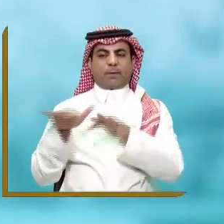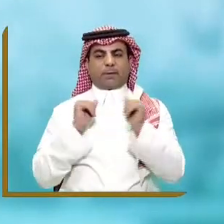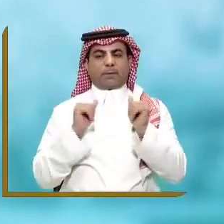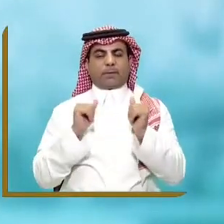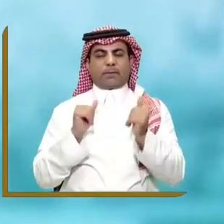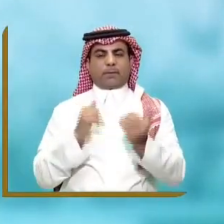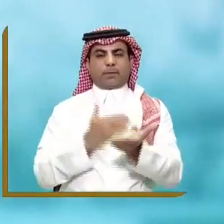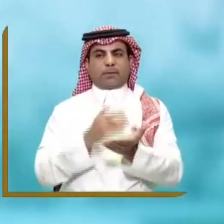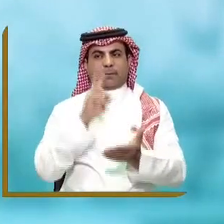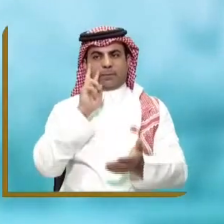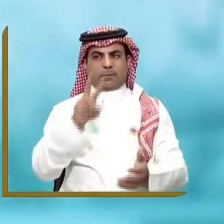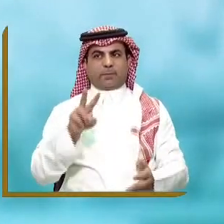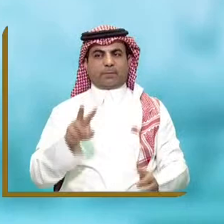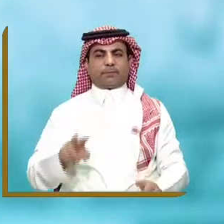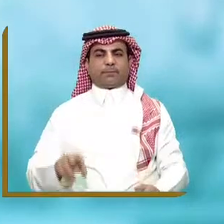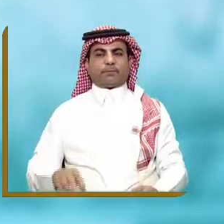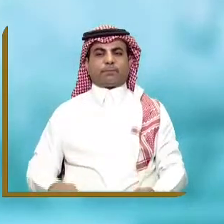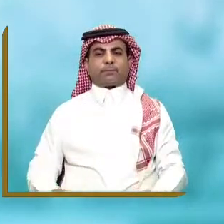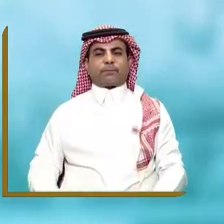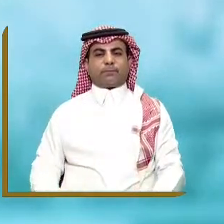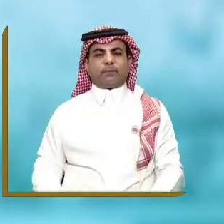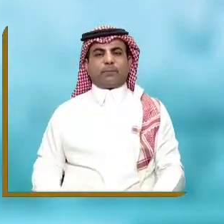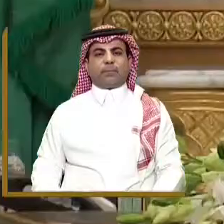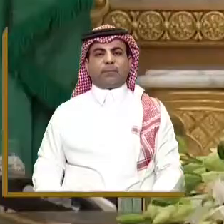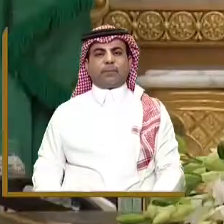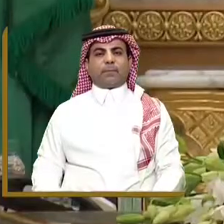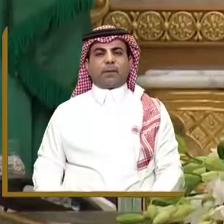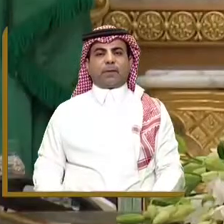إليكم أهم ما جاء في هذه النشرة.